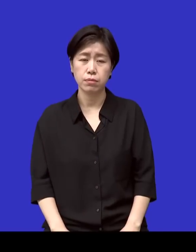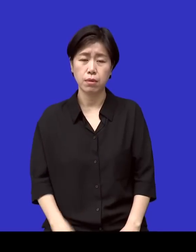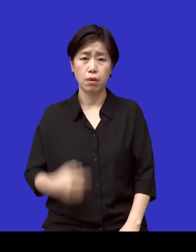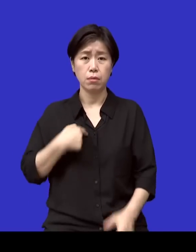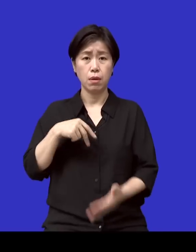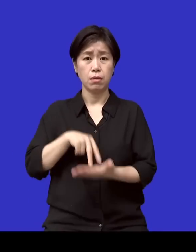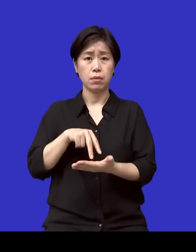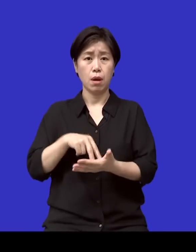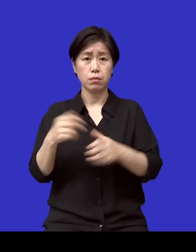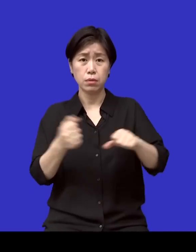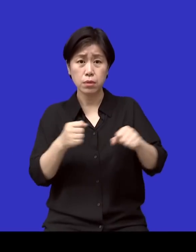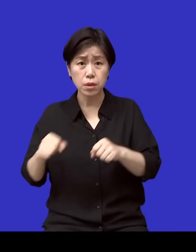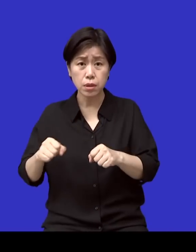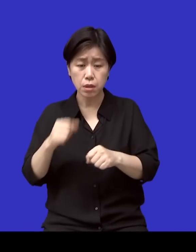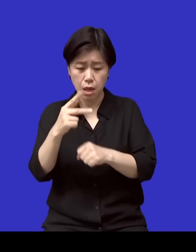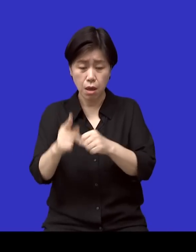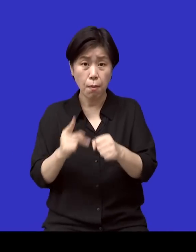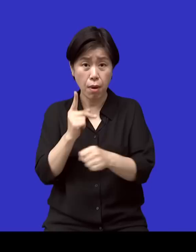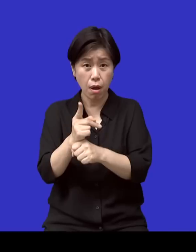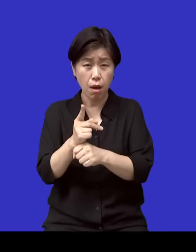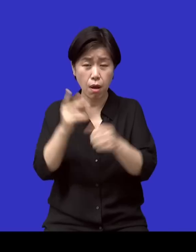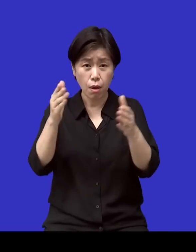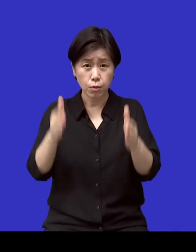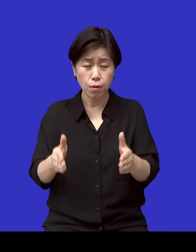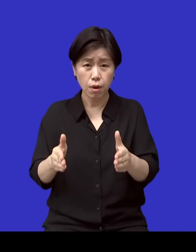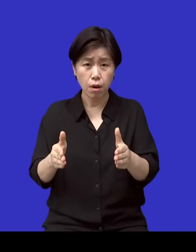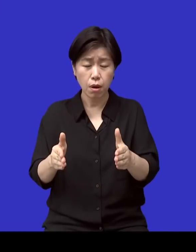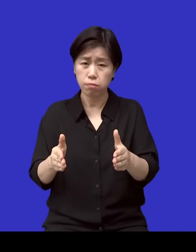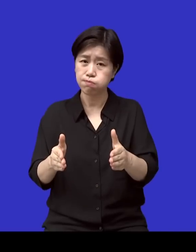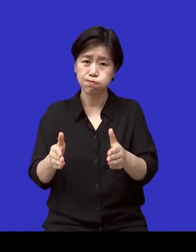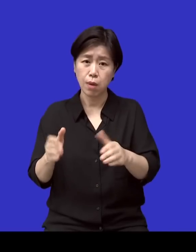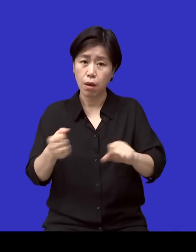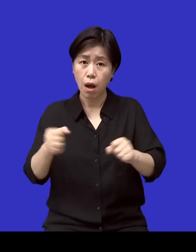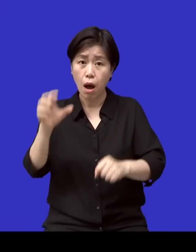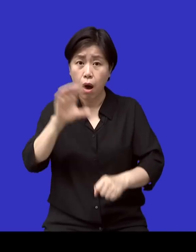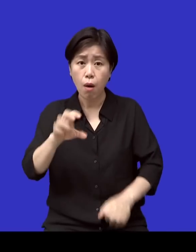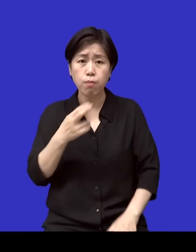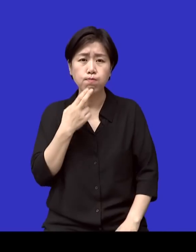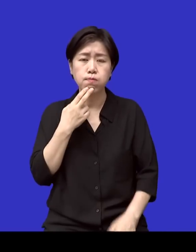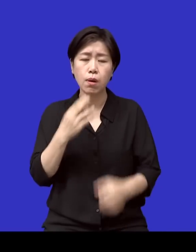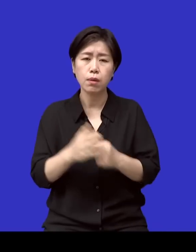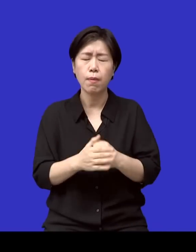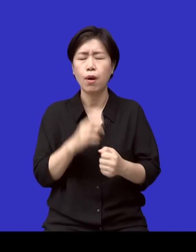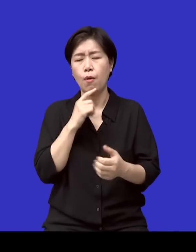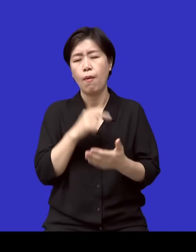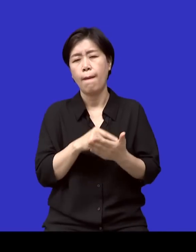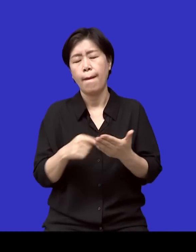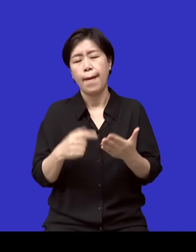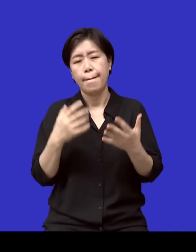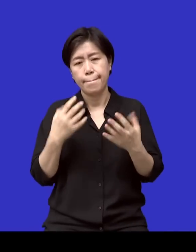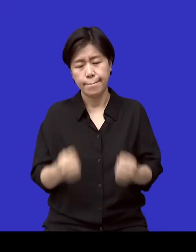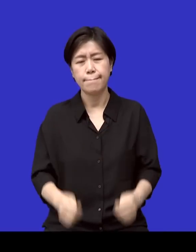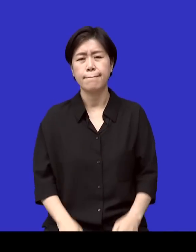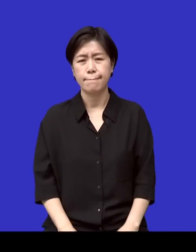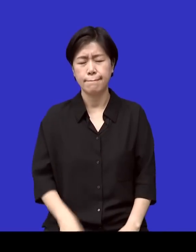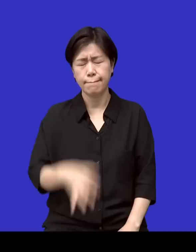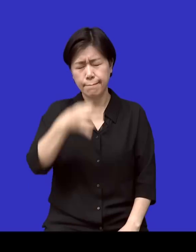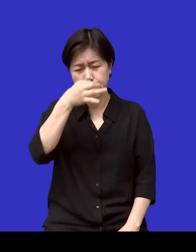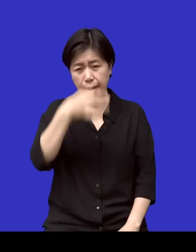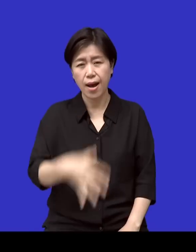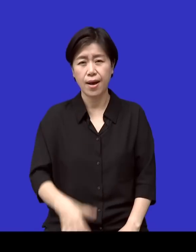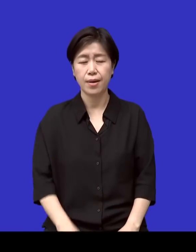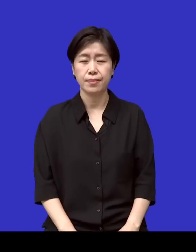손해긴 한데 제가 한 시즌을 아예 접어버리고 그 다음 겨울 시즌부터 복귀를 했던 터라 굉장히 많이